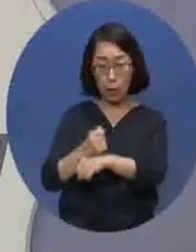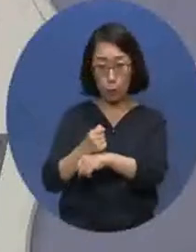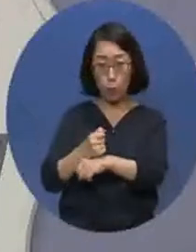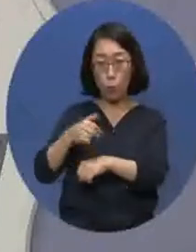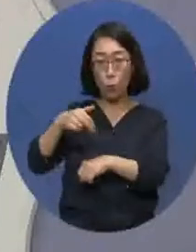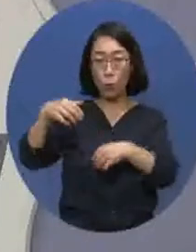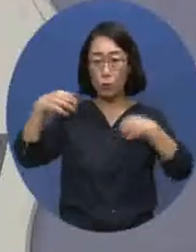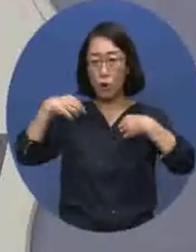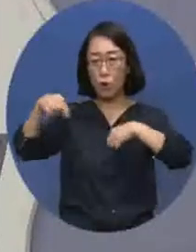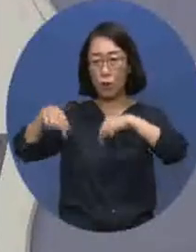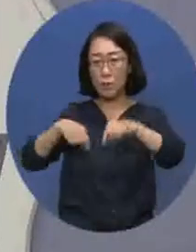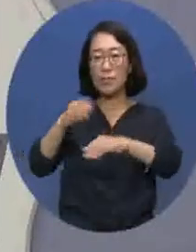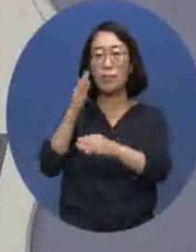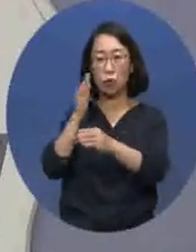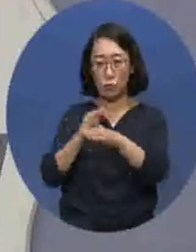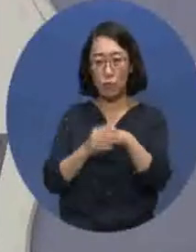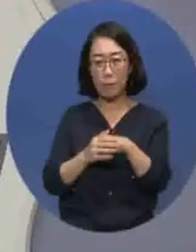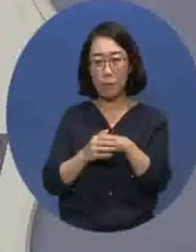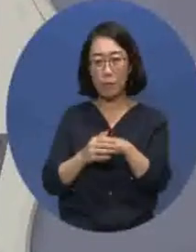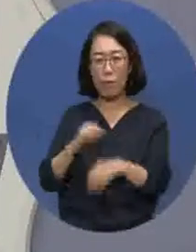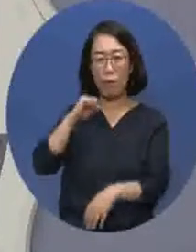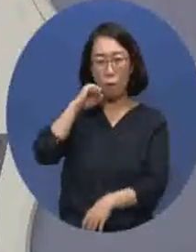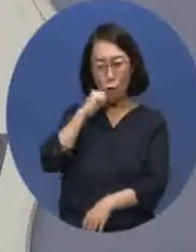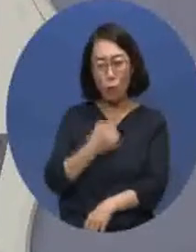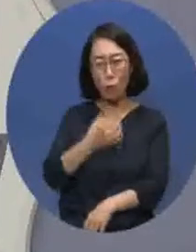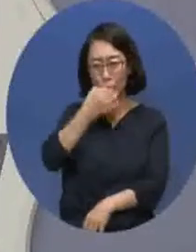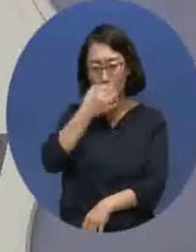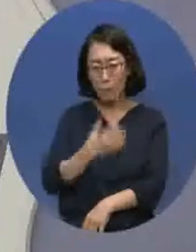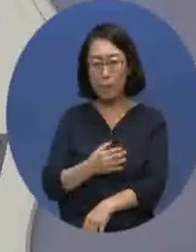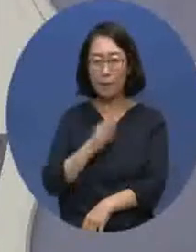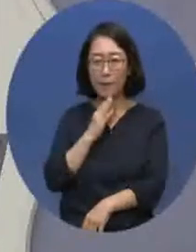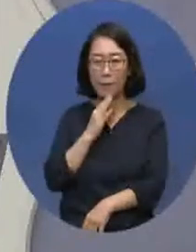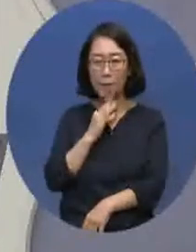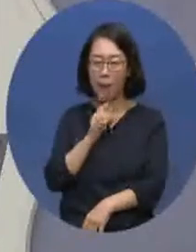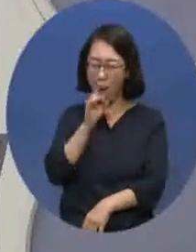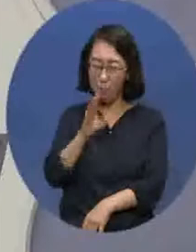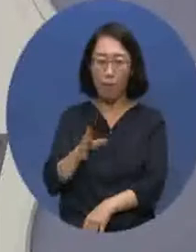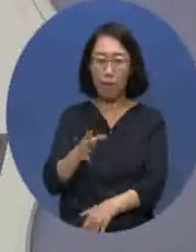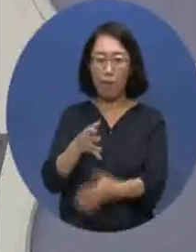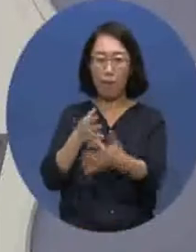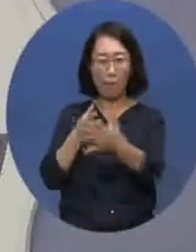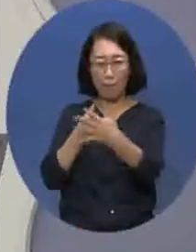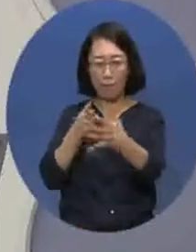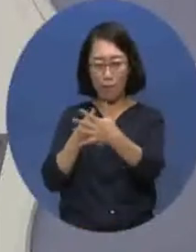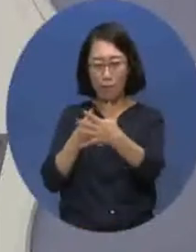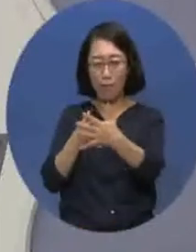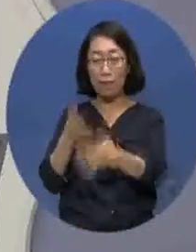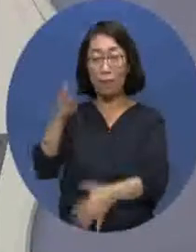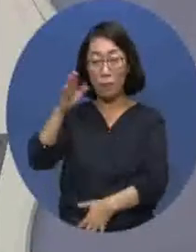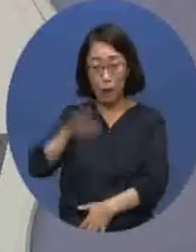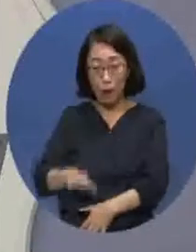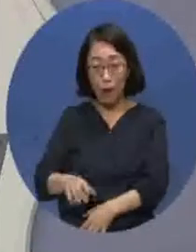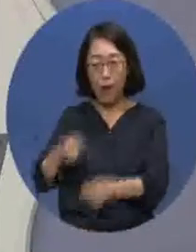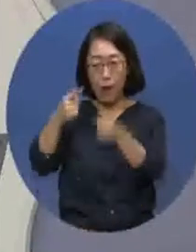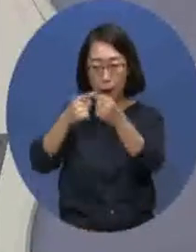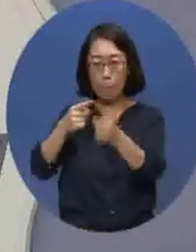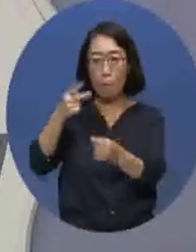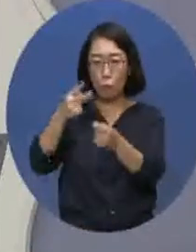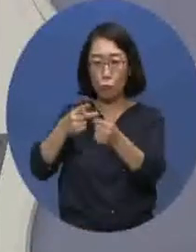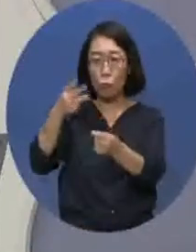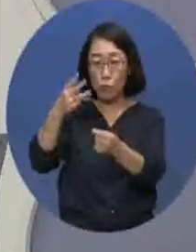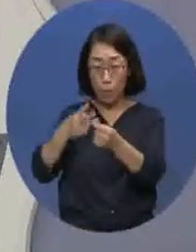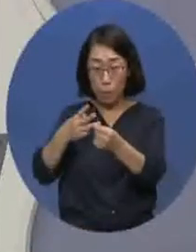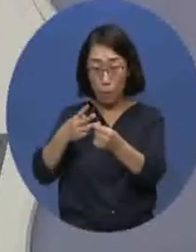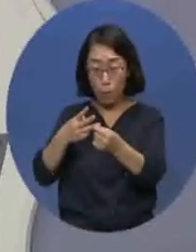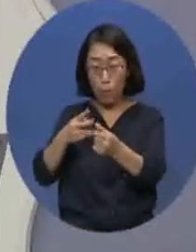하고 있고 어 그렇게 어렵고 힘들다 안 된다 이럼에도 불구하고 세 번씩이나 도전할 수